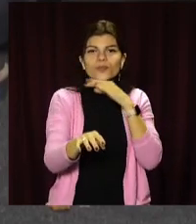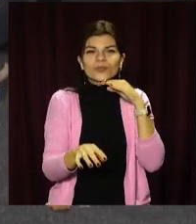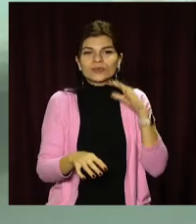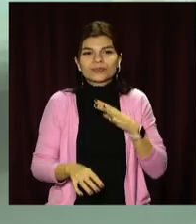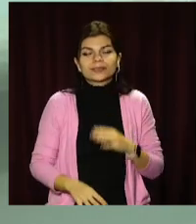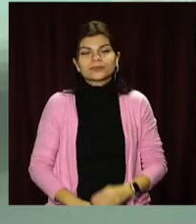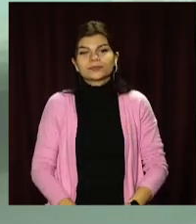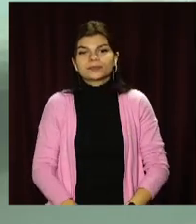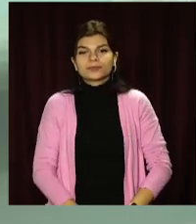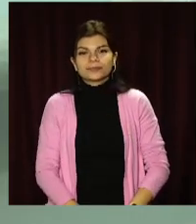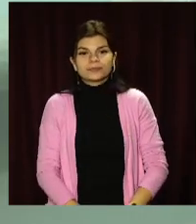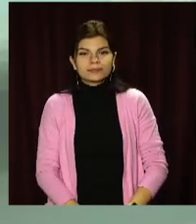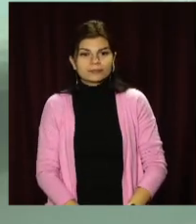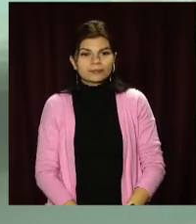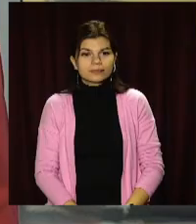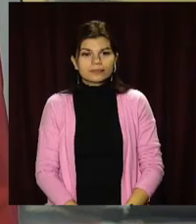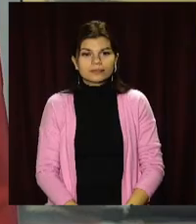Open News, телеканал «Відкритий».